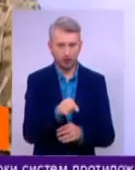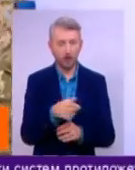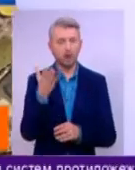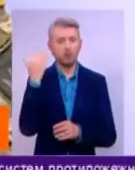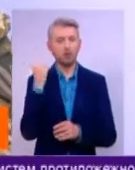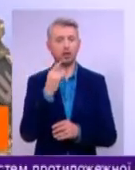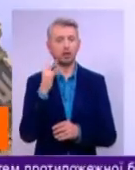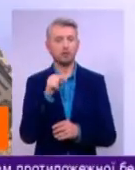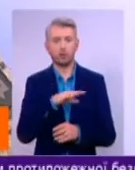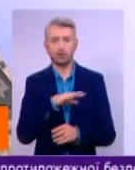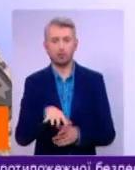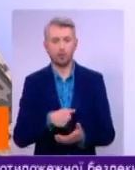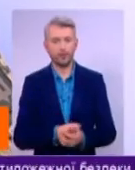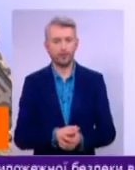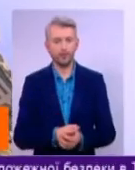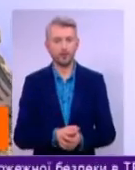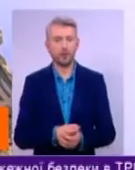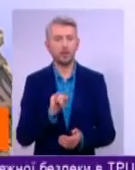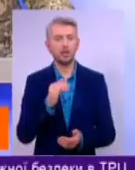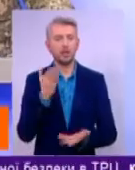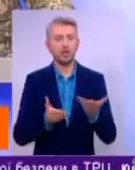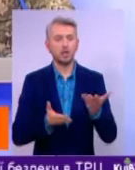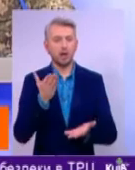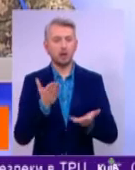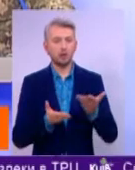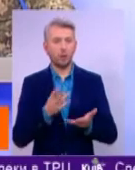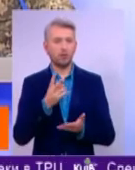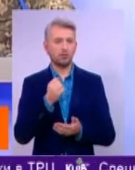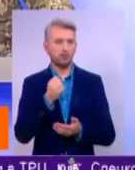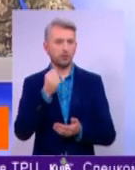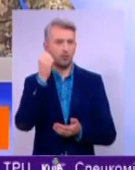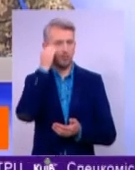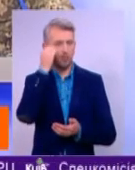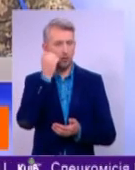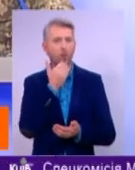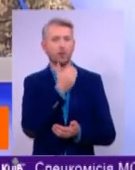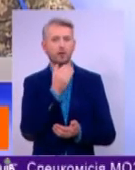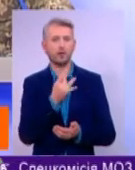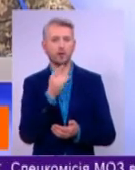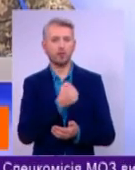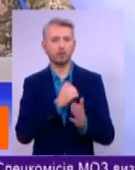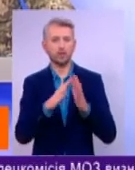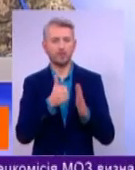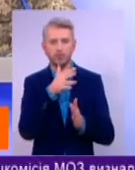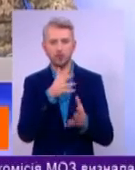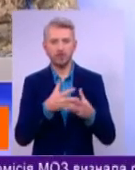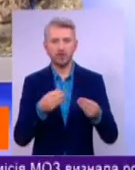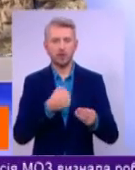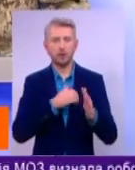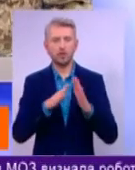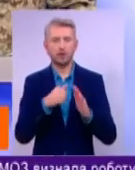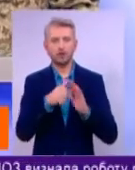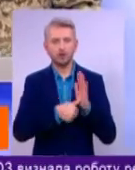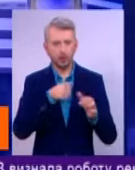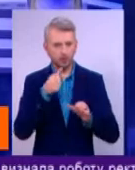призові цього не було. І якщо на пам'яті, останній раз ми призивали їх під час весняного призову